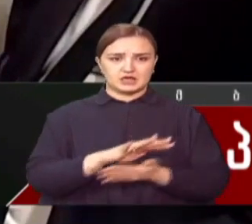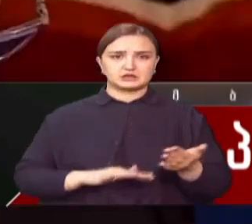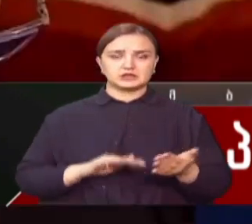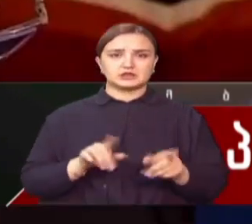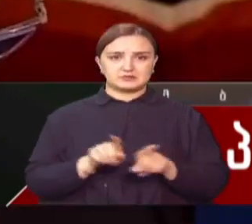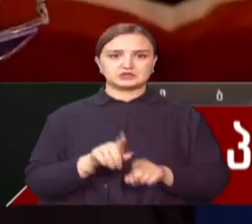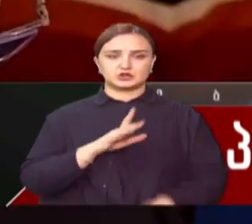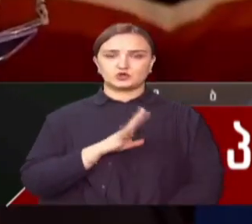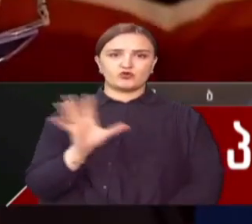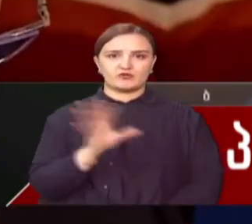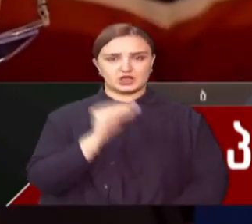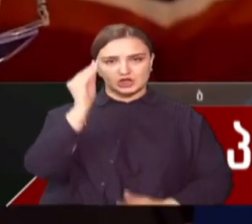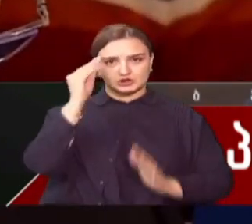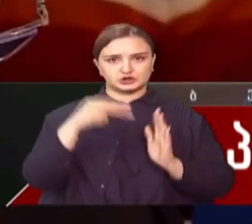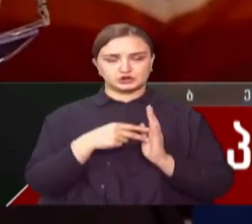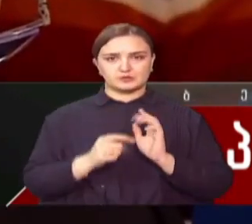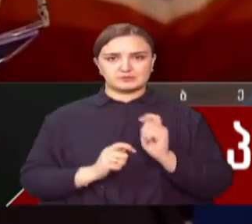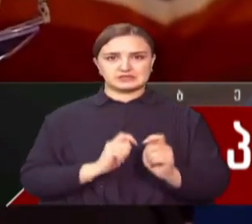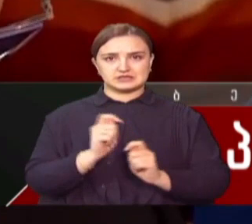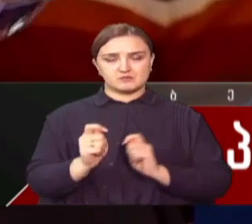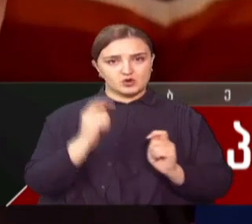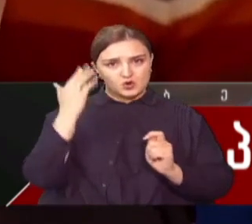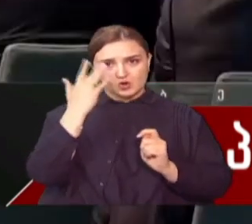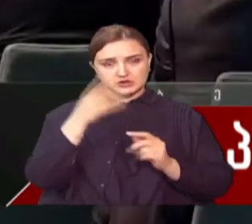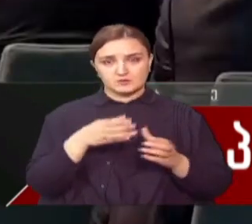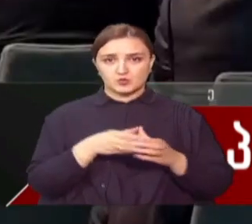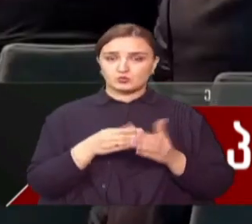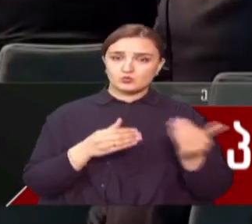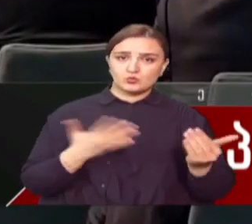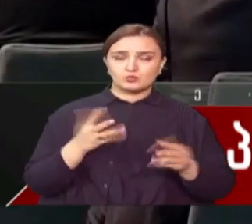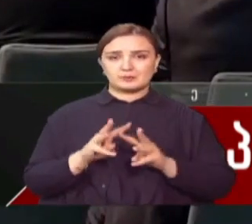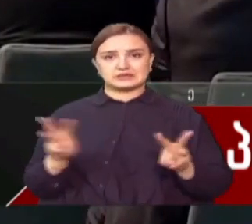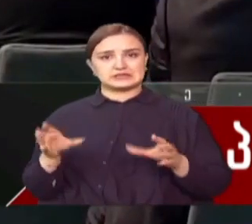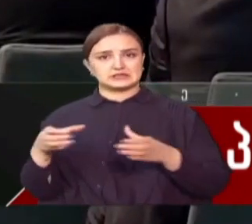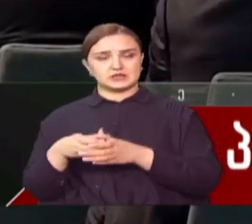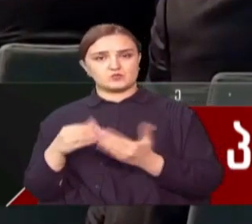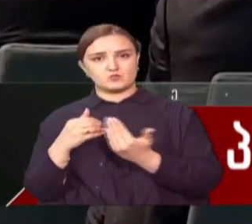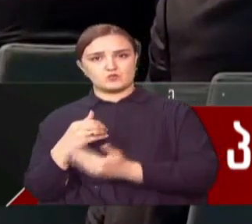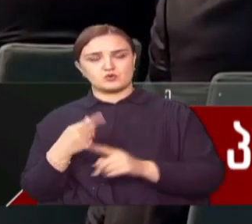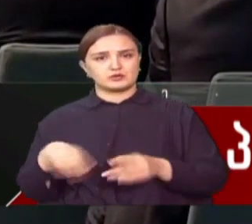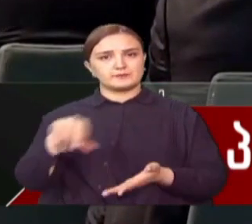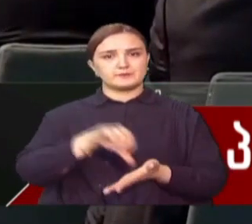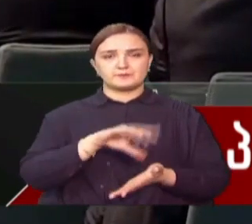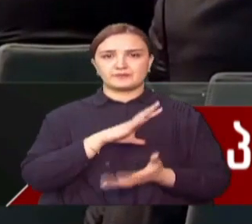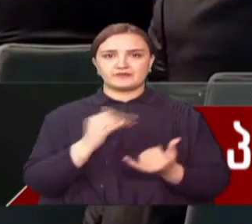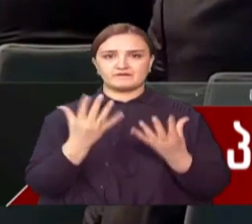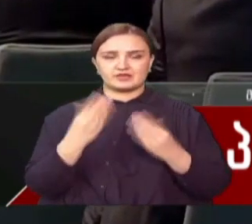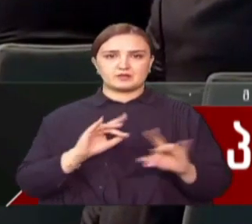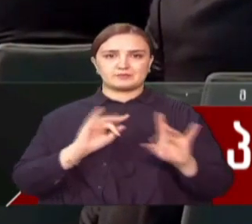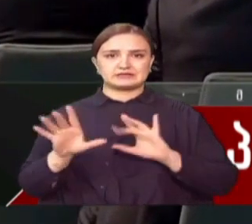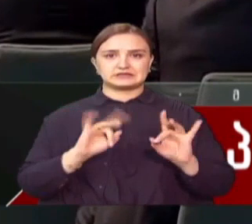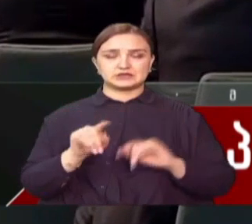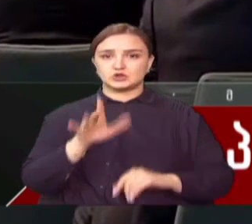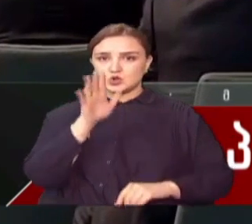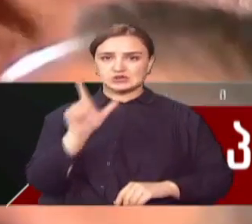იყო ყველა შეფასება მართველი გუნდის წარმომადგენლების იქნებოდა ეს მინისტრთა კაბინეტის წევრების, რომლებიც ესწრებოდნენ დღევანდელ პრეზენტაციას, რომელიც